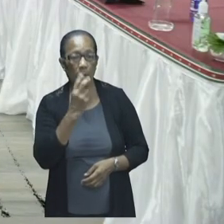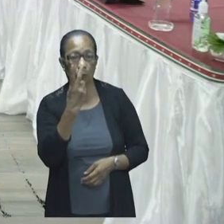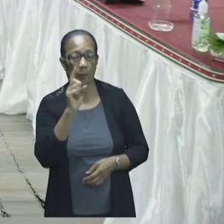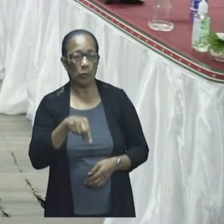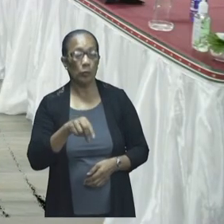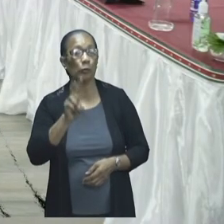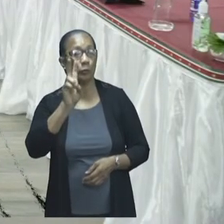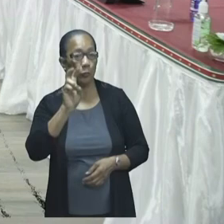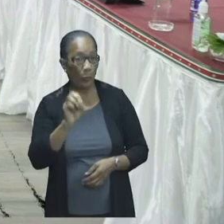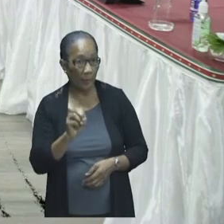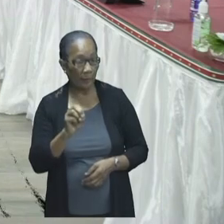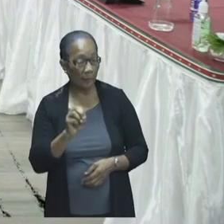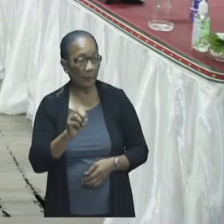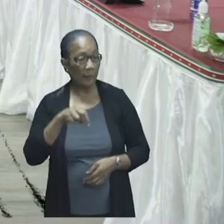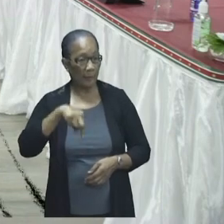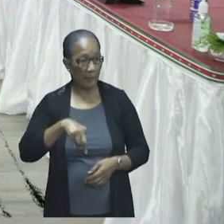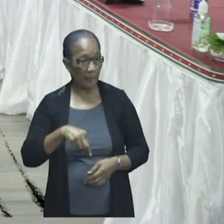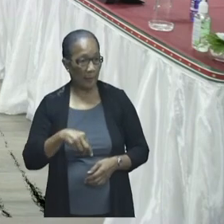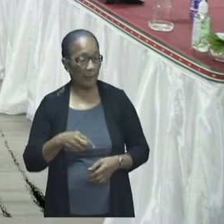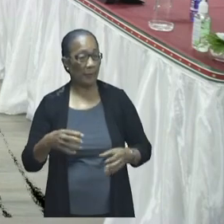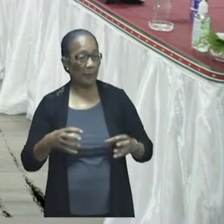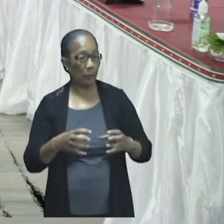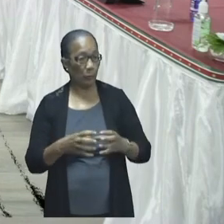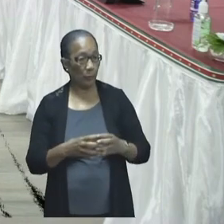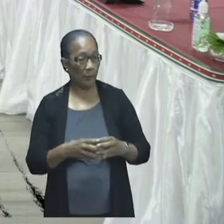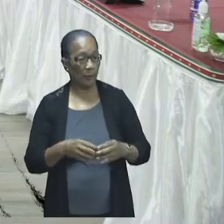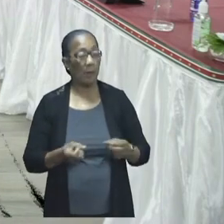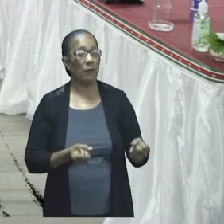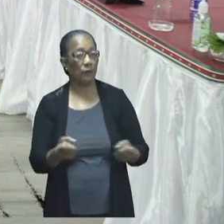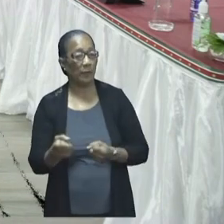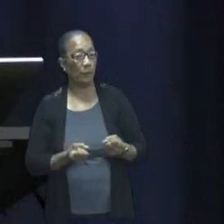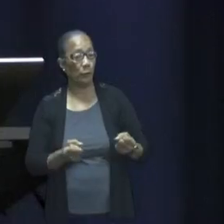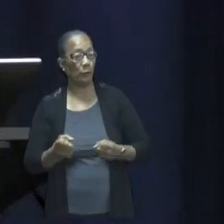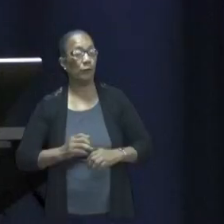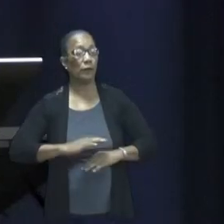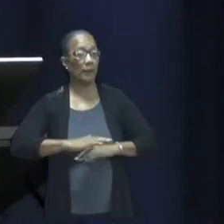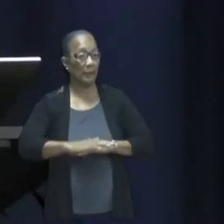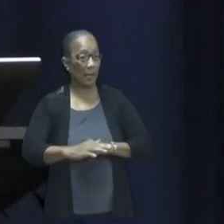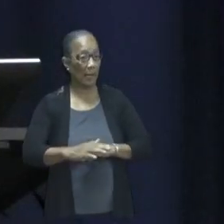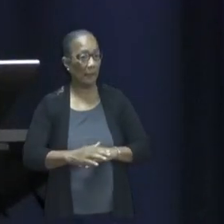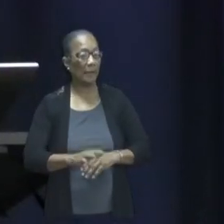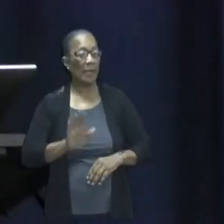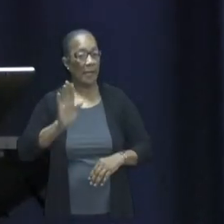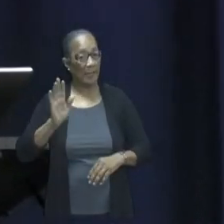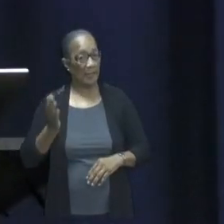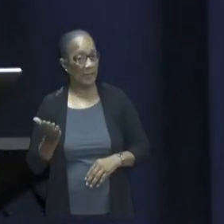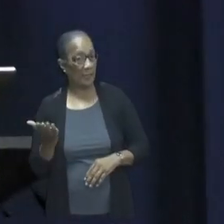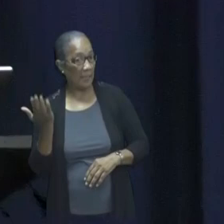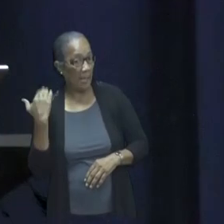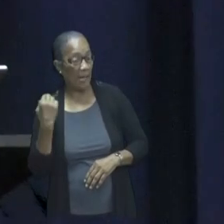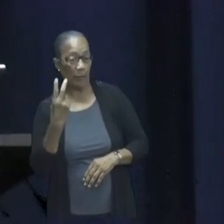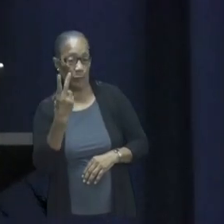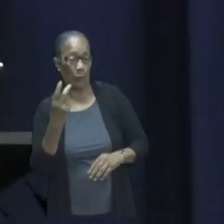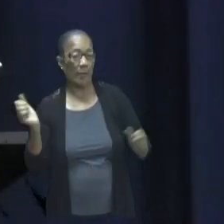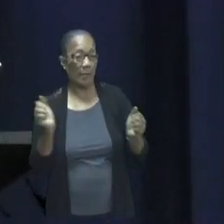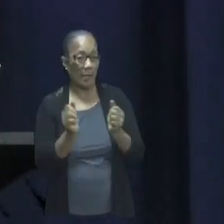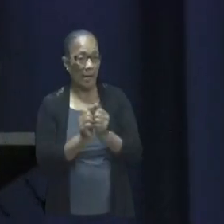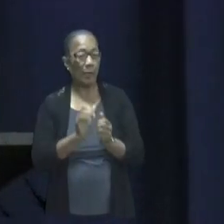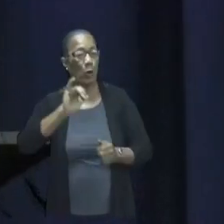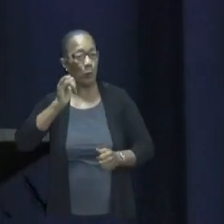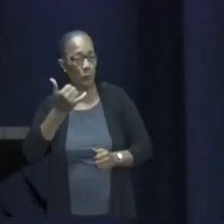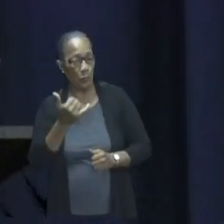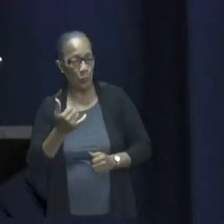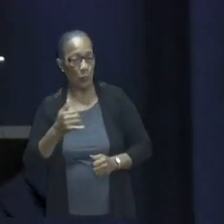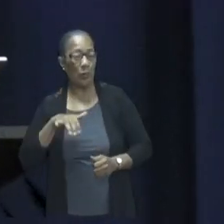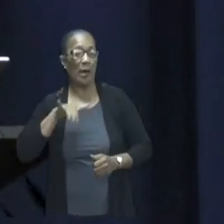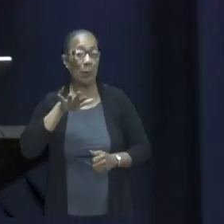van dit bestuur van het land het is dus na drie jaar gepast om weer bij u te komen en als